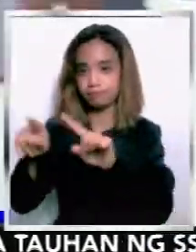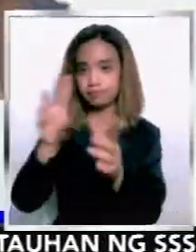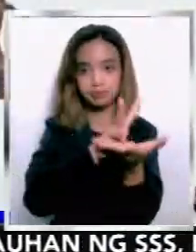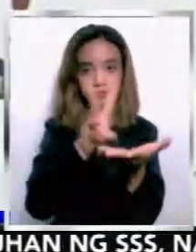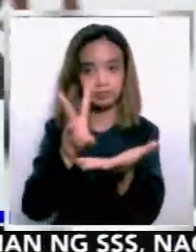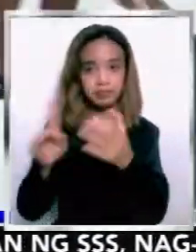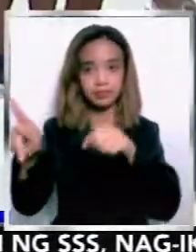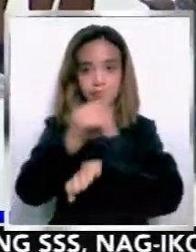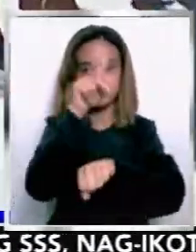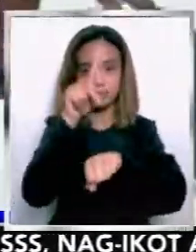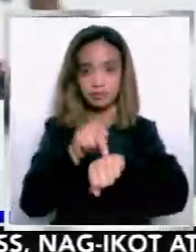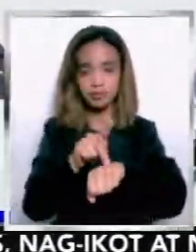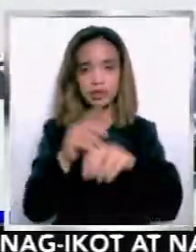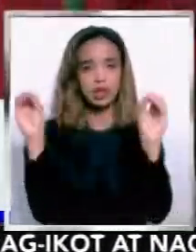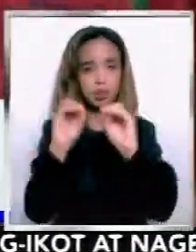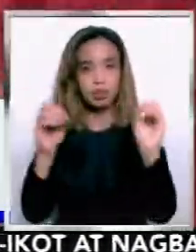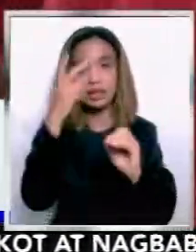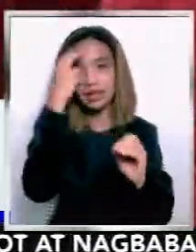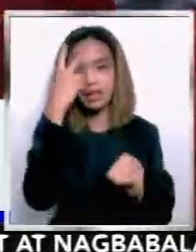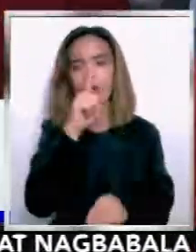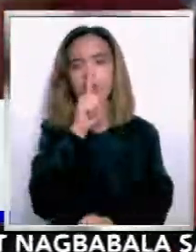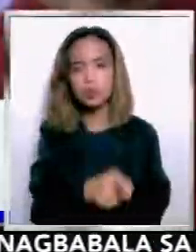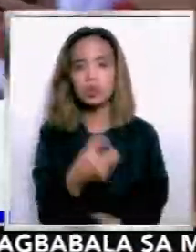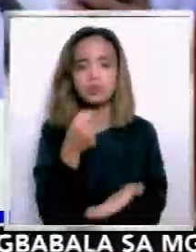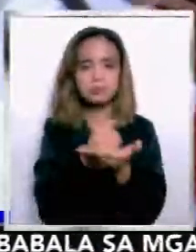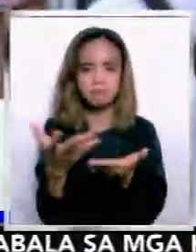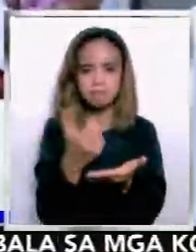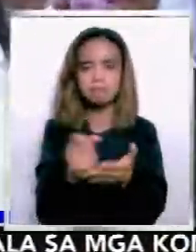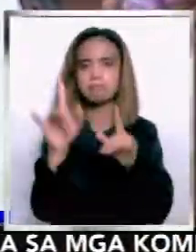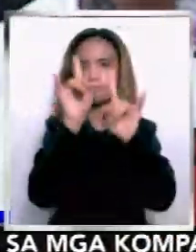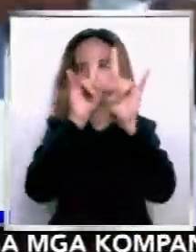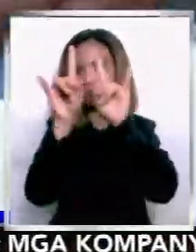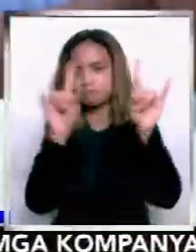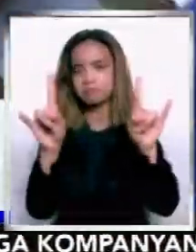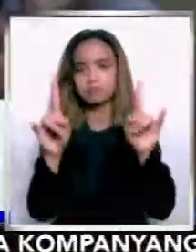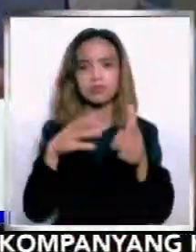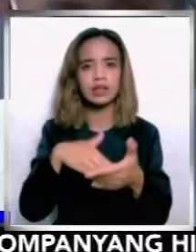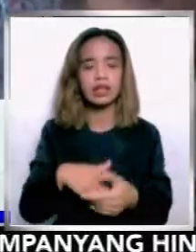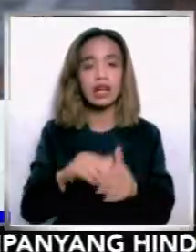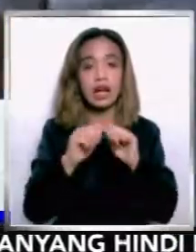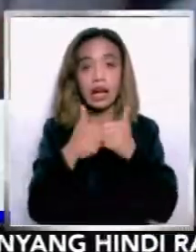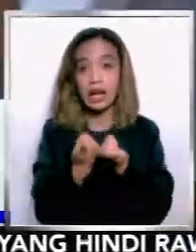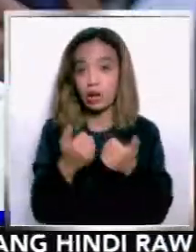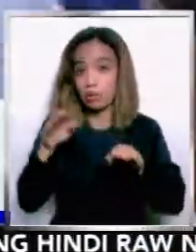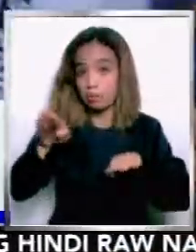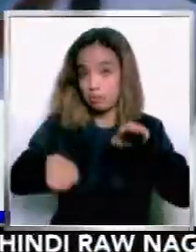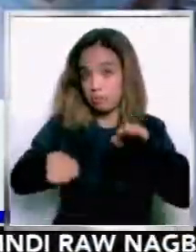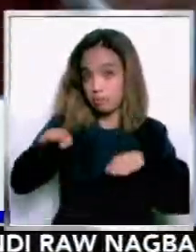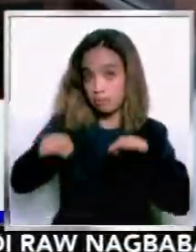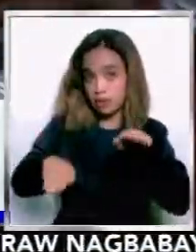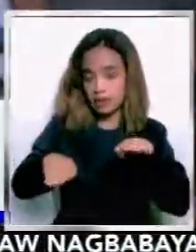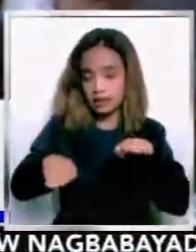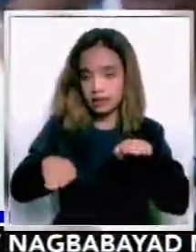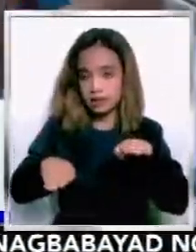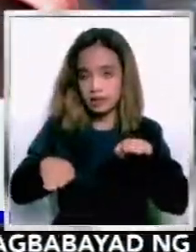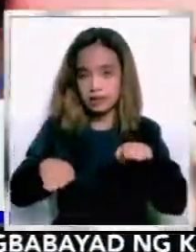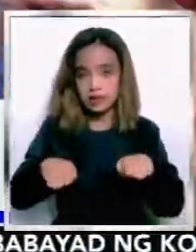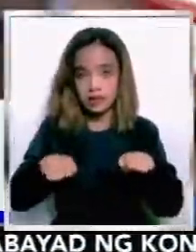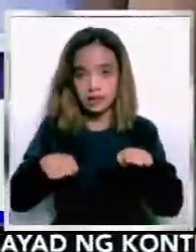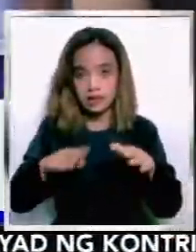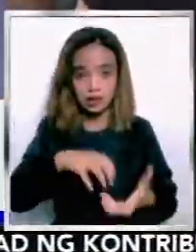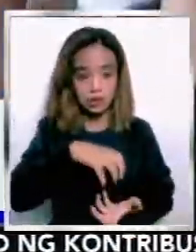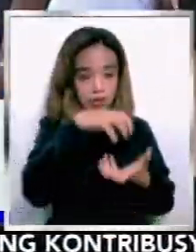duda, magastos na aktibidad ang pangangampanya. Kaya para raw mabalanse ang syansa ng mga mayayamang kandidato sa mga walang